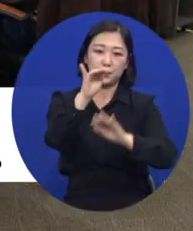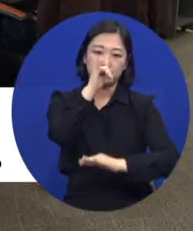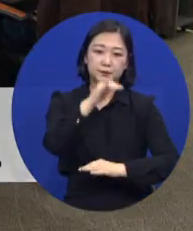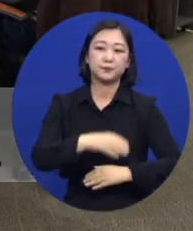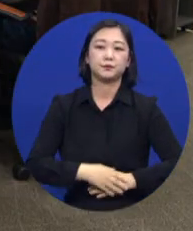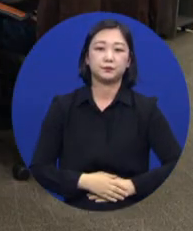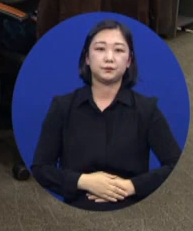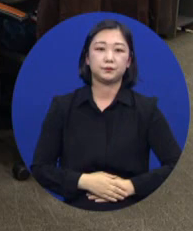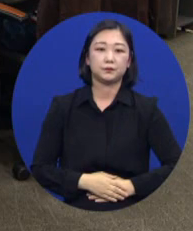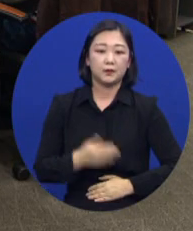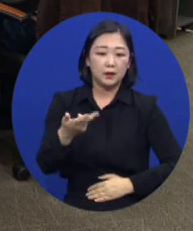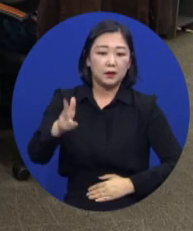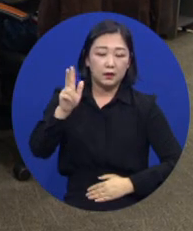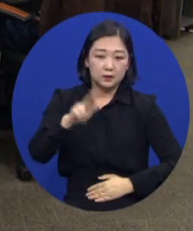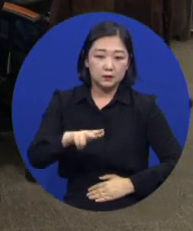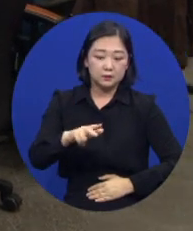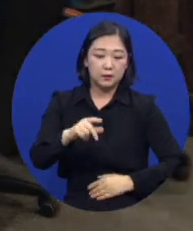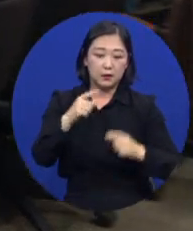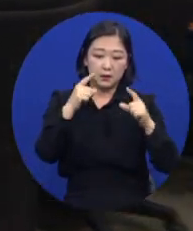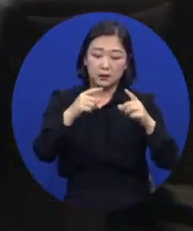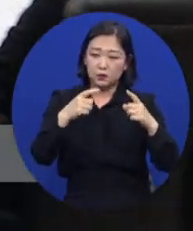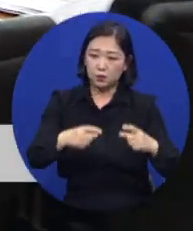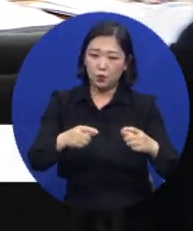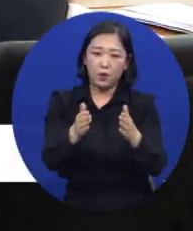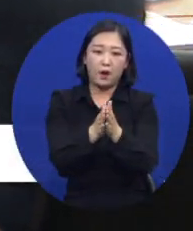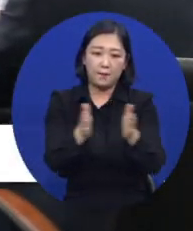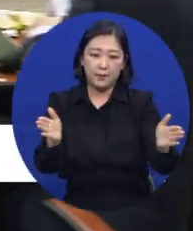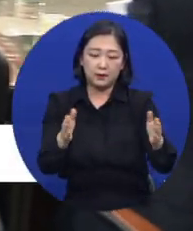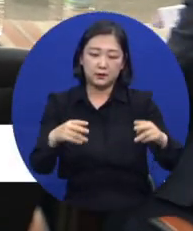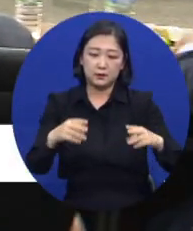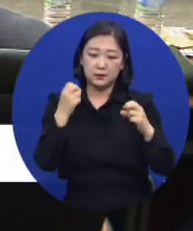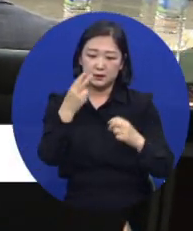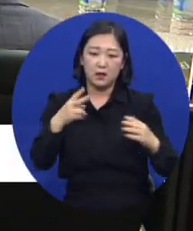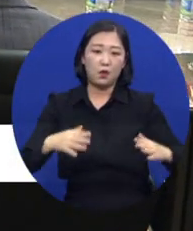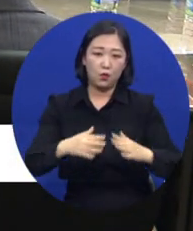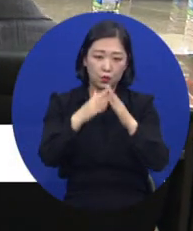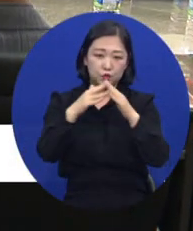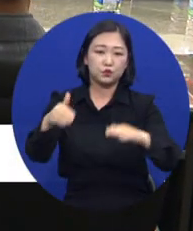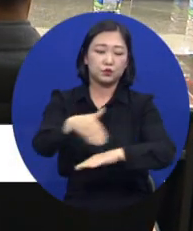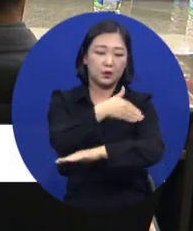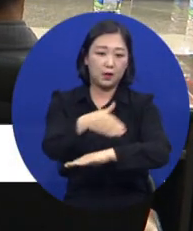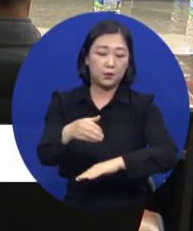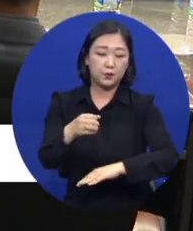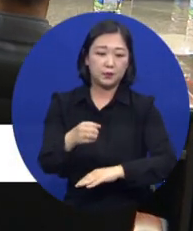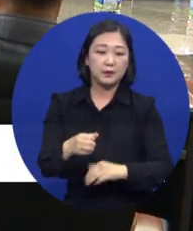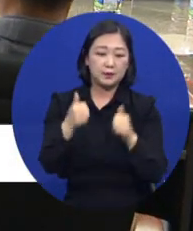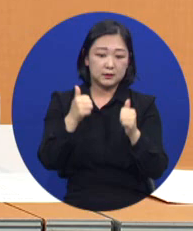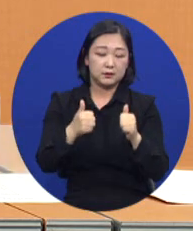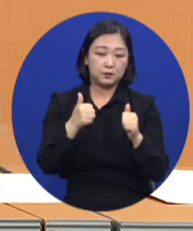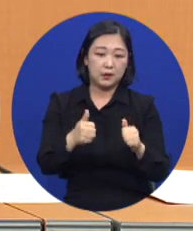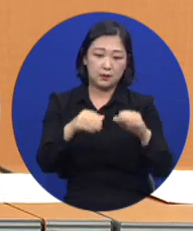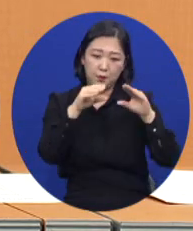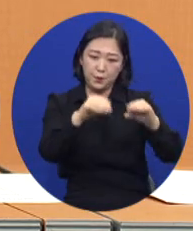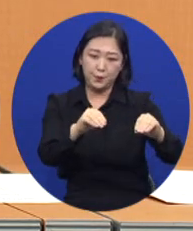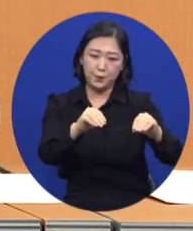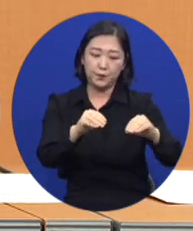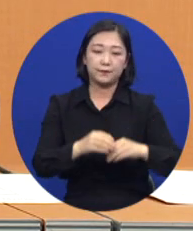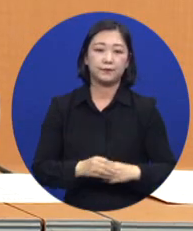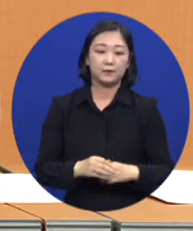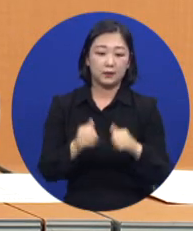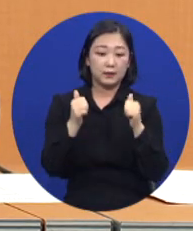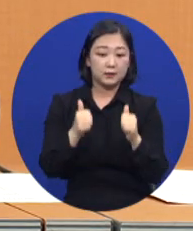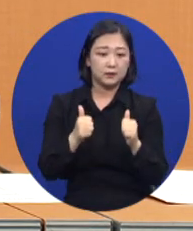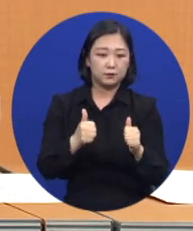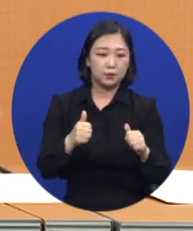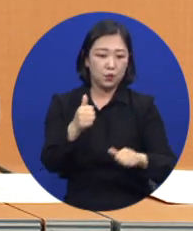봅니다. 하지만 이도주공 1단지 아파트 재건축 계획은 도시계획 심의에서 또 제동이 걸렸습니다.